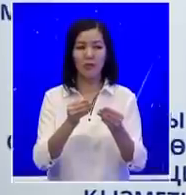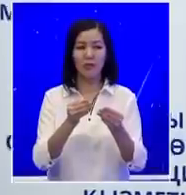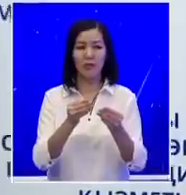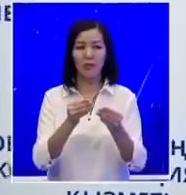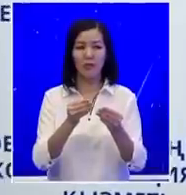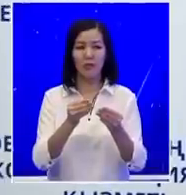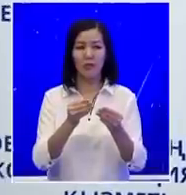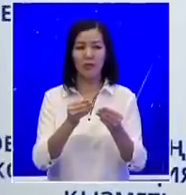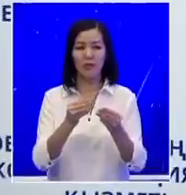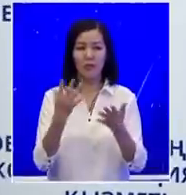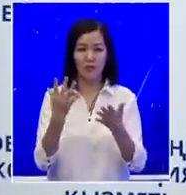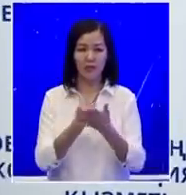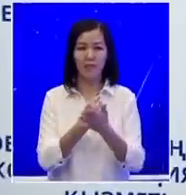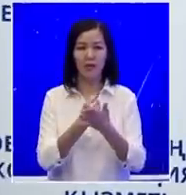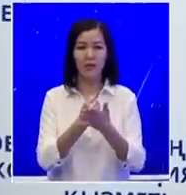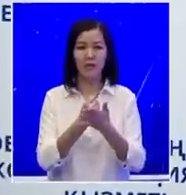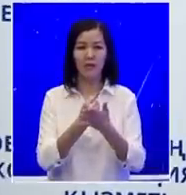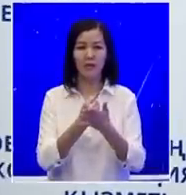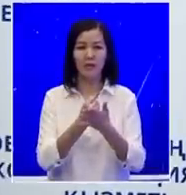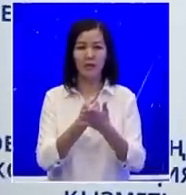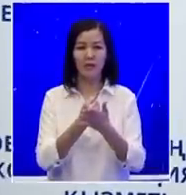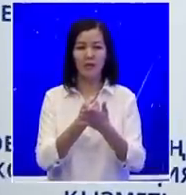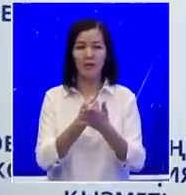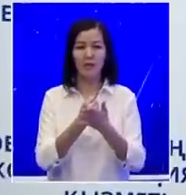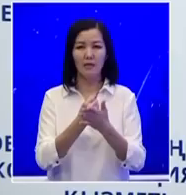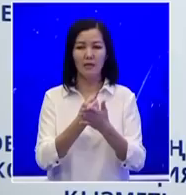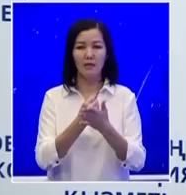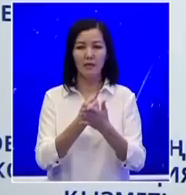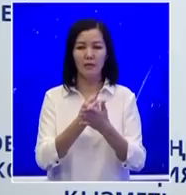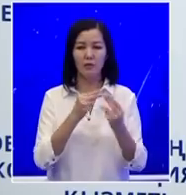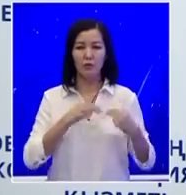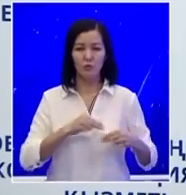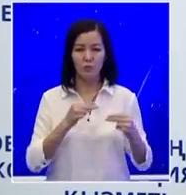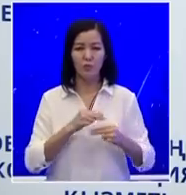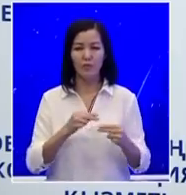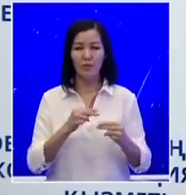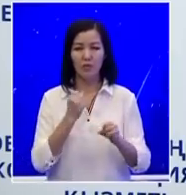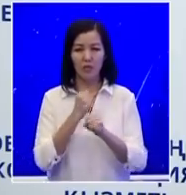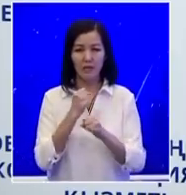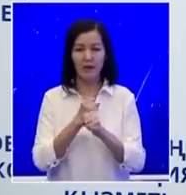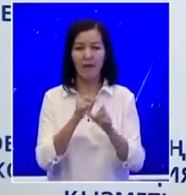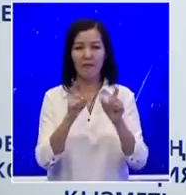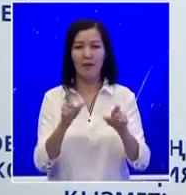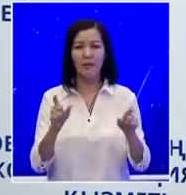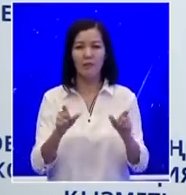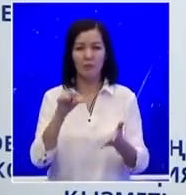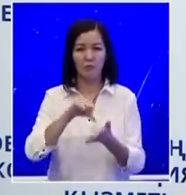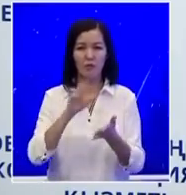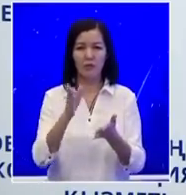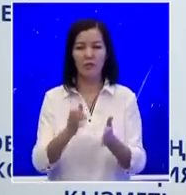жаңағы тапқан резюмесін алып, жұмыс жасаған адамдарды жұмысқа